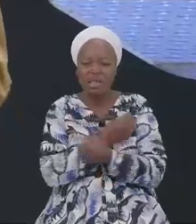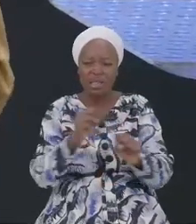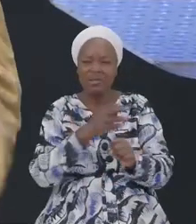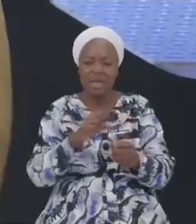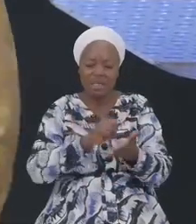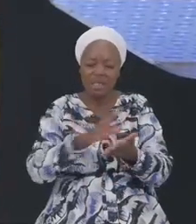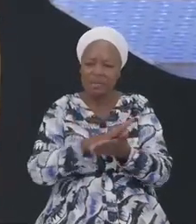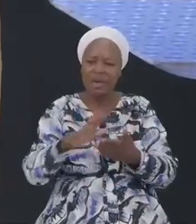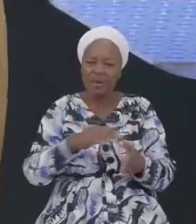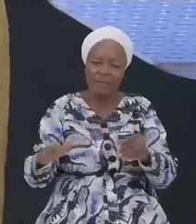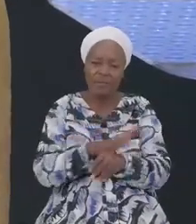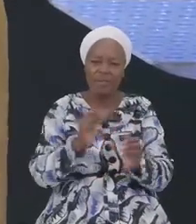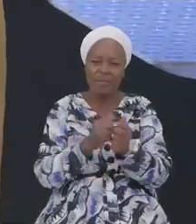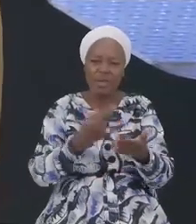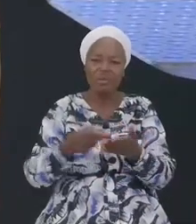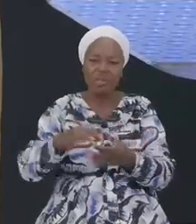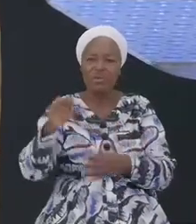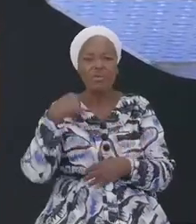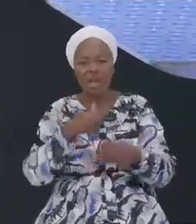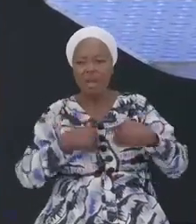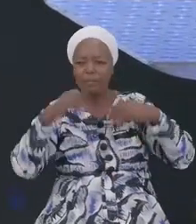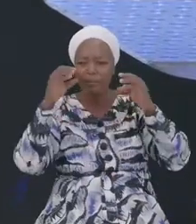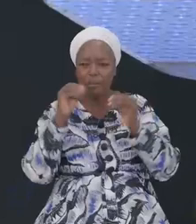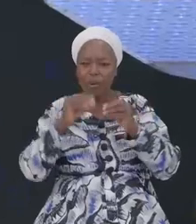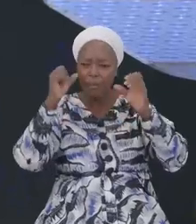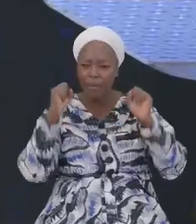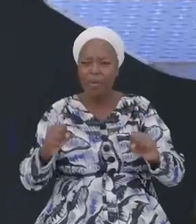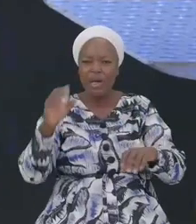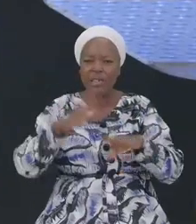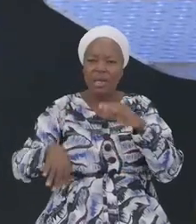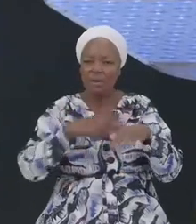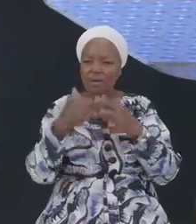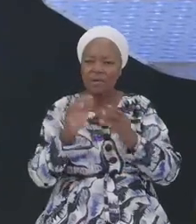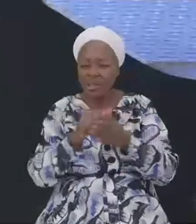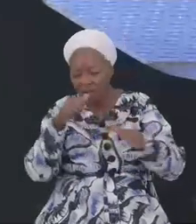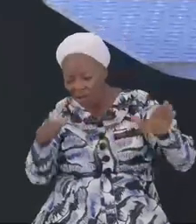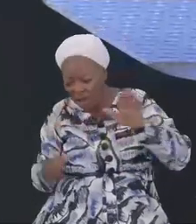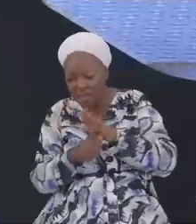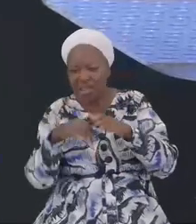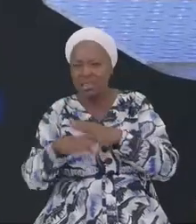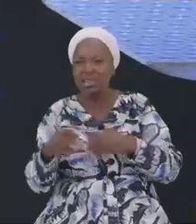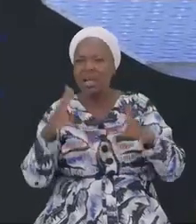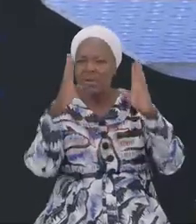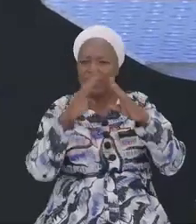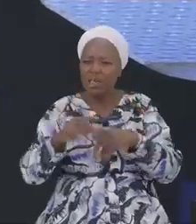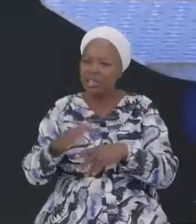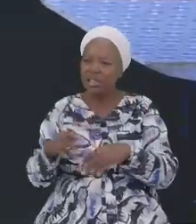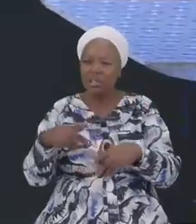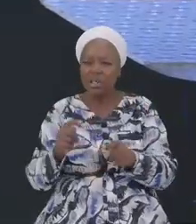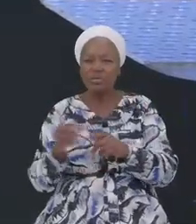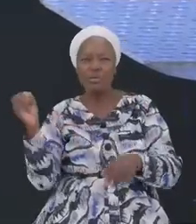du Saint-Esprit, nous avons plus de puissance que ces gens qui sont cachés dans les villages et sont en train de jeter les choses